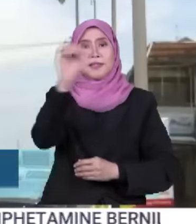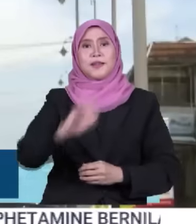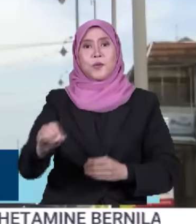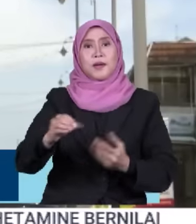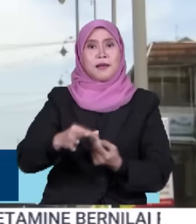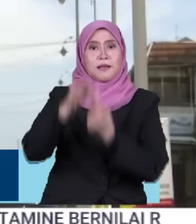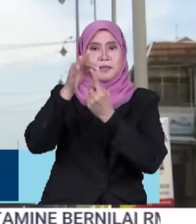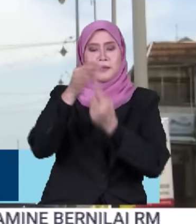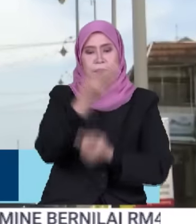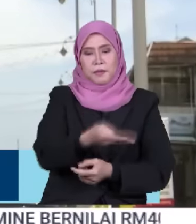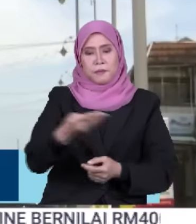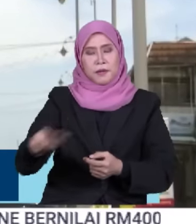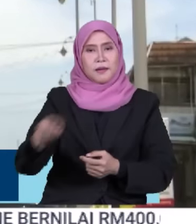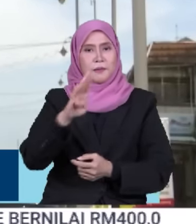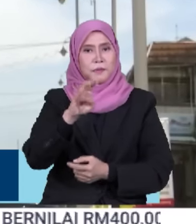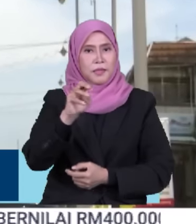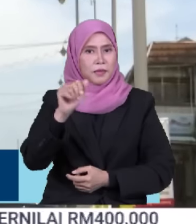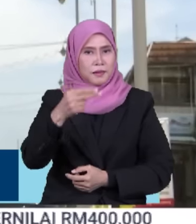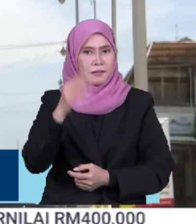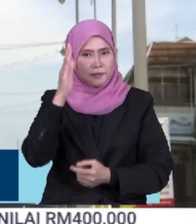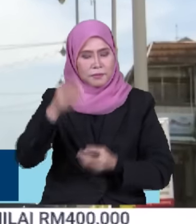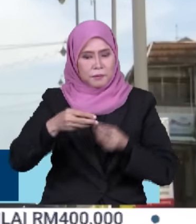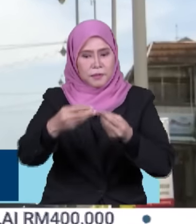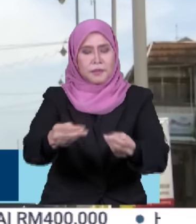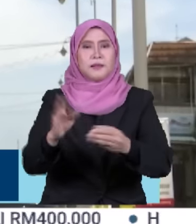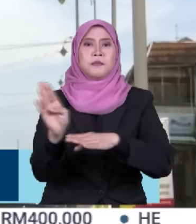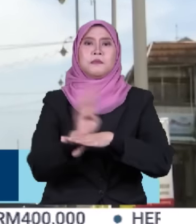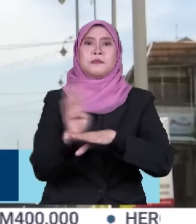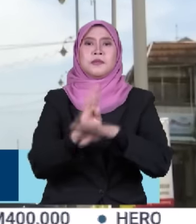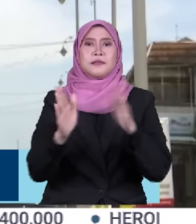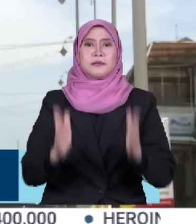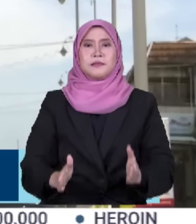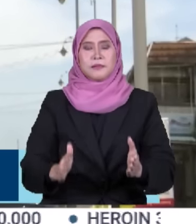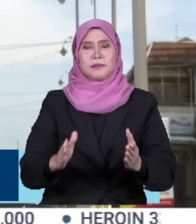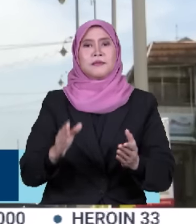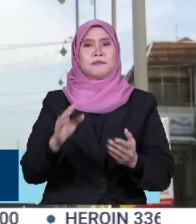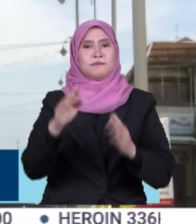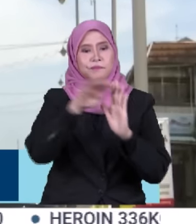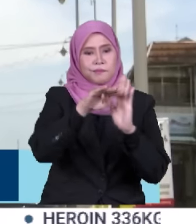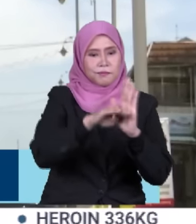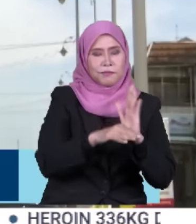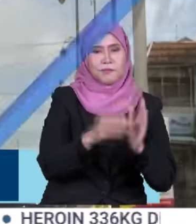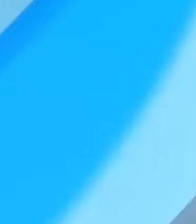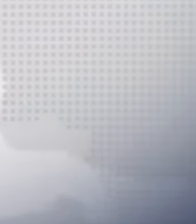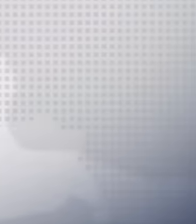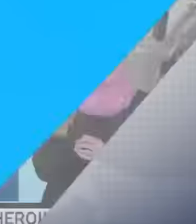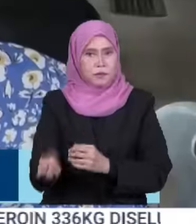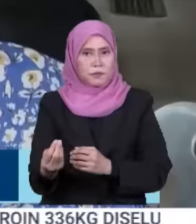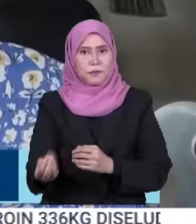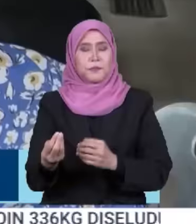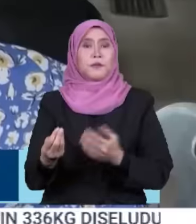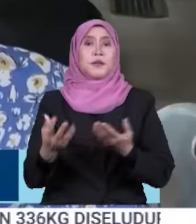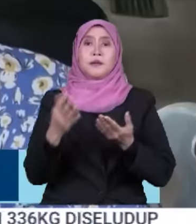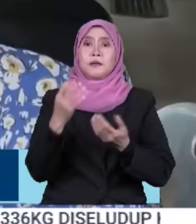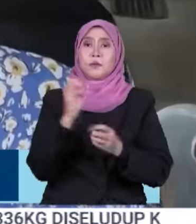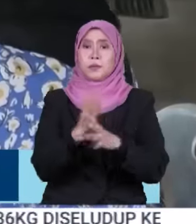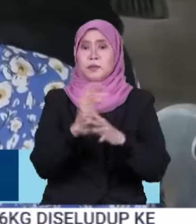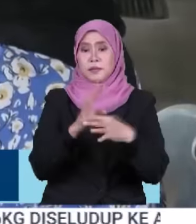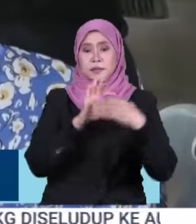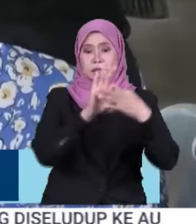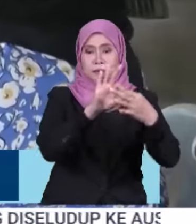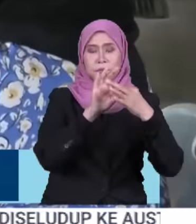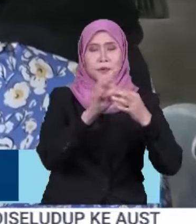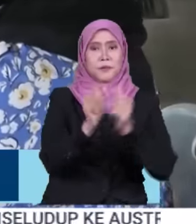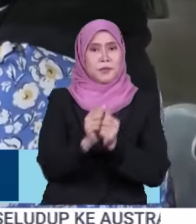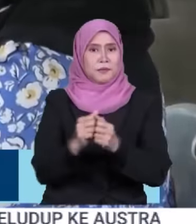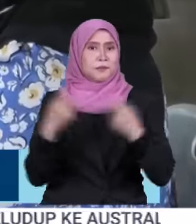harga barangan mentah bakal diberi kepada pengusaha Menu Rahmah bagi memastikan kelestarian inisiatif berkenaan. Berusi usaha sama dengan